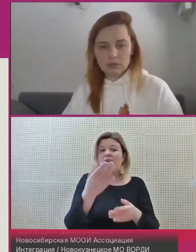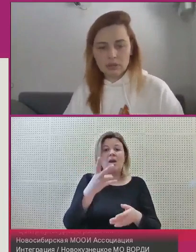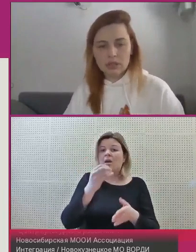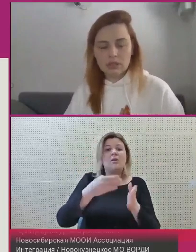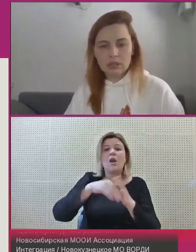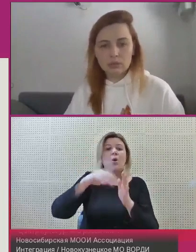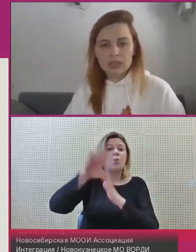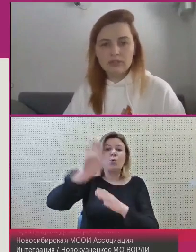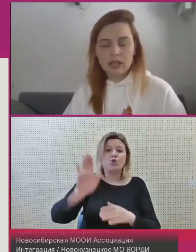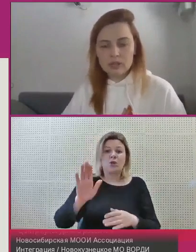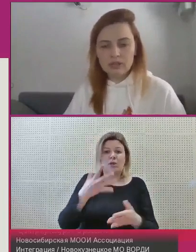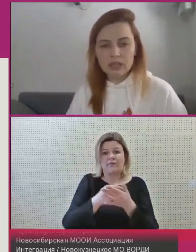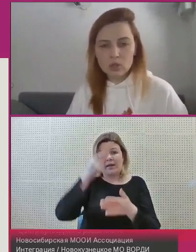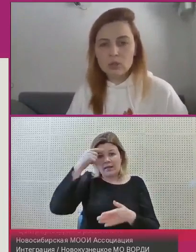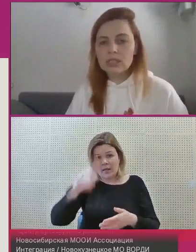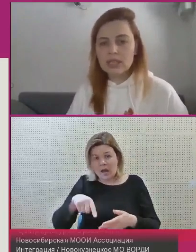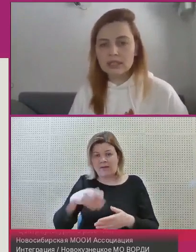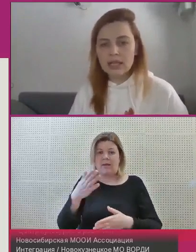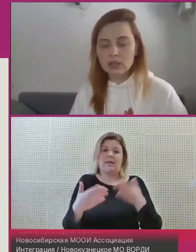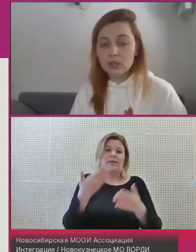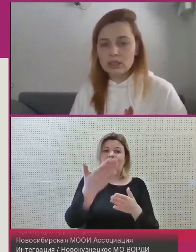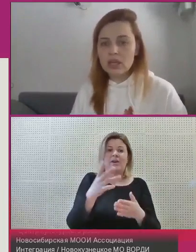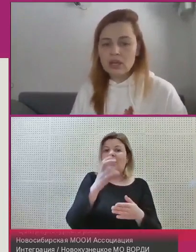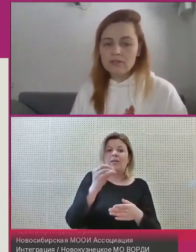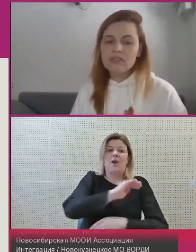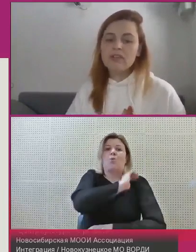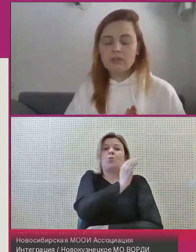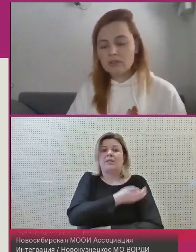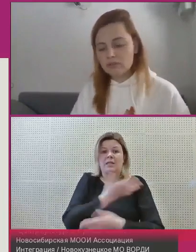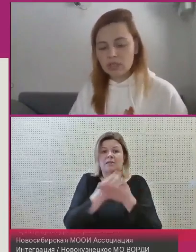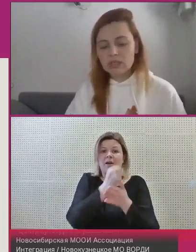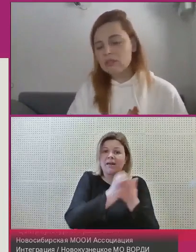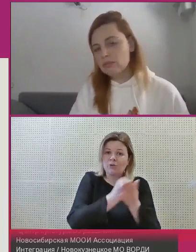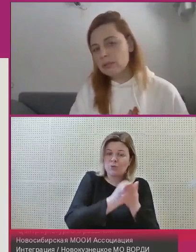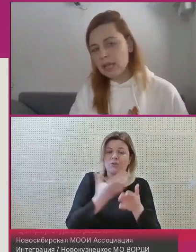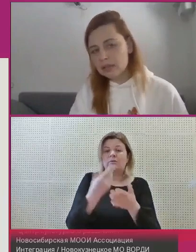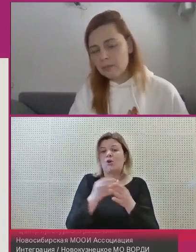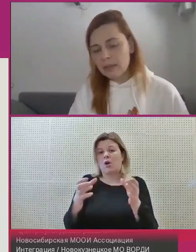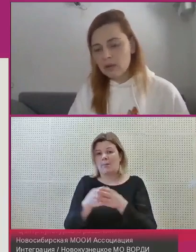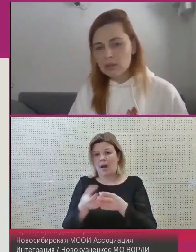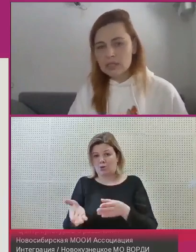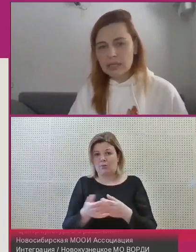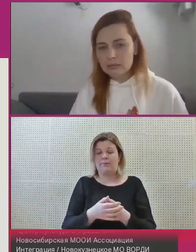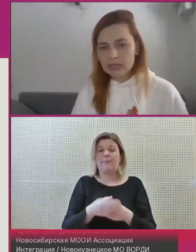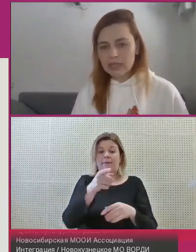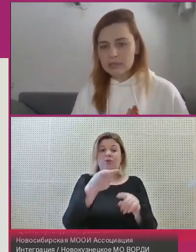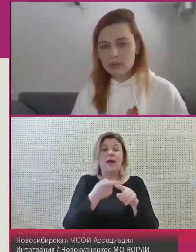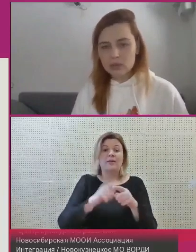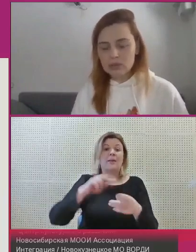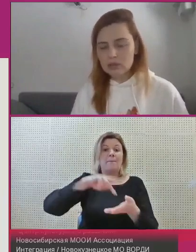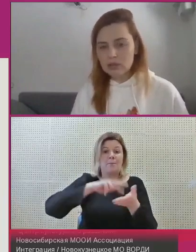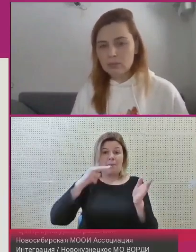либо не усилив там свои ресурсы и так далее. То есть вот этот план, он на самом